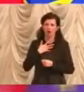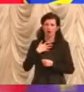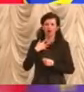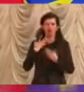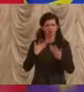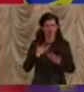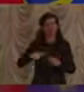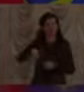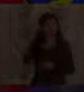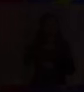piega prenderà grazie